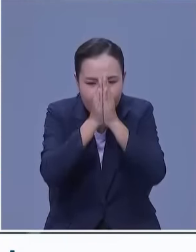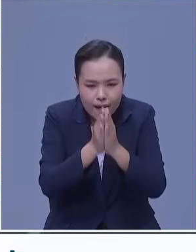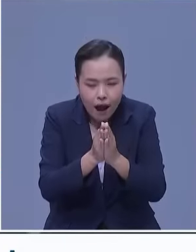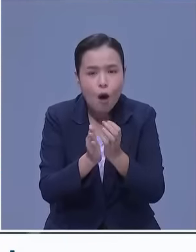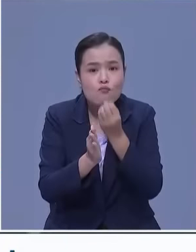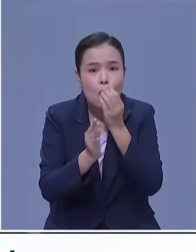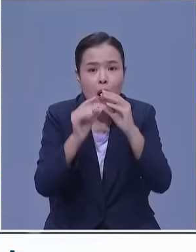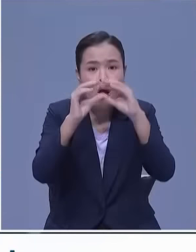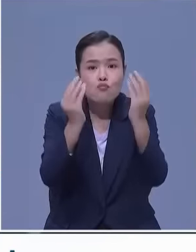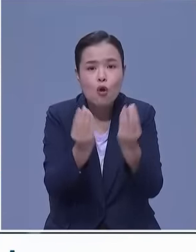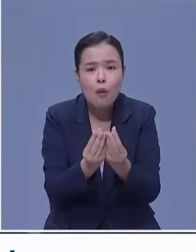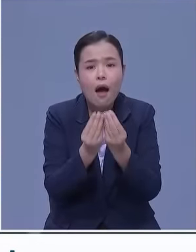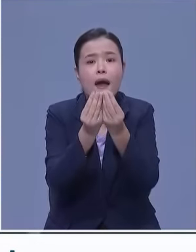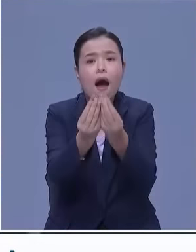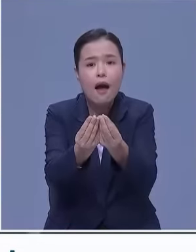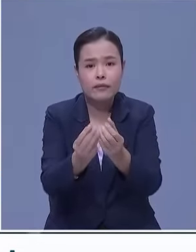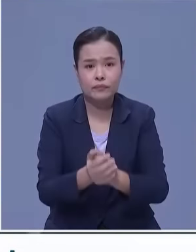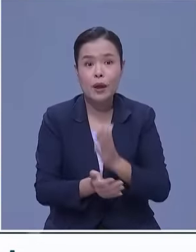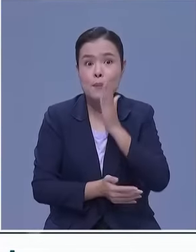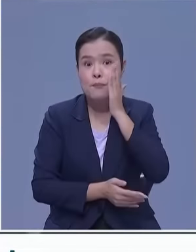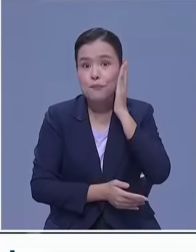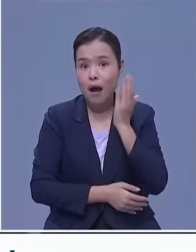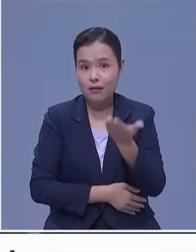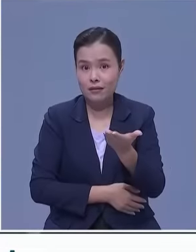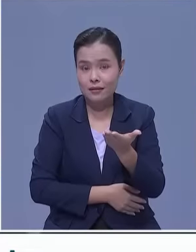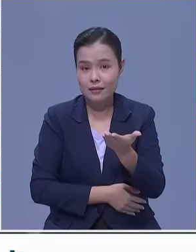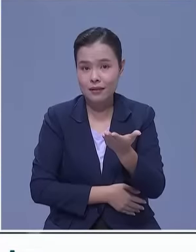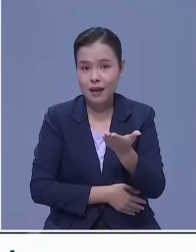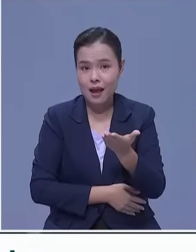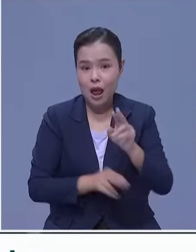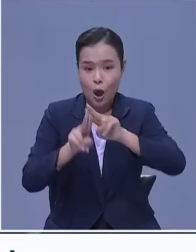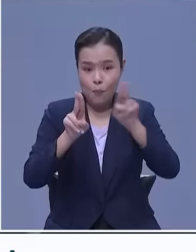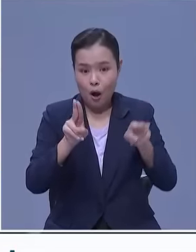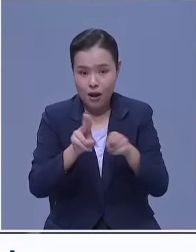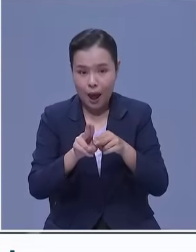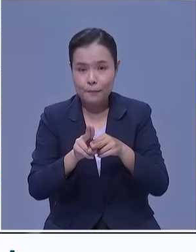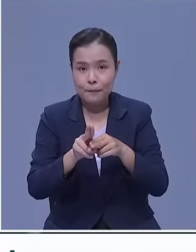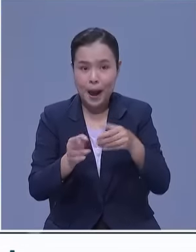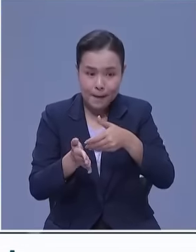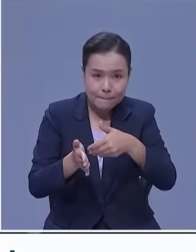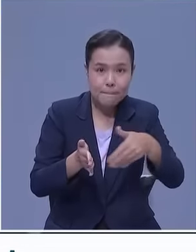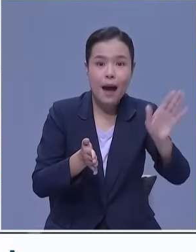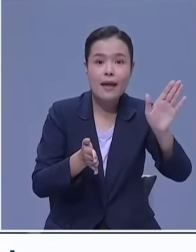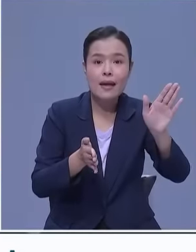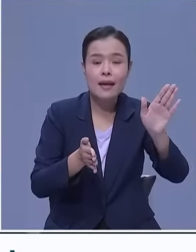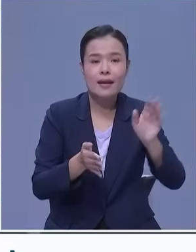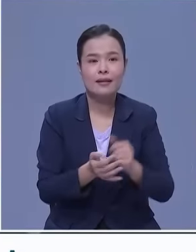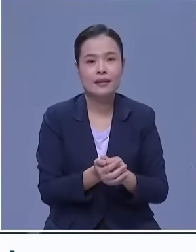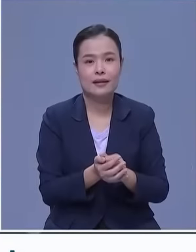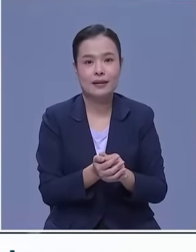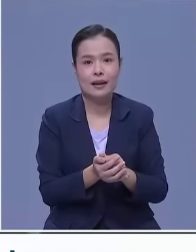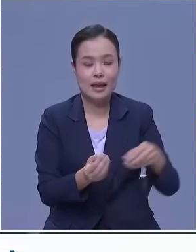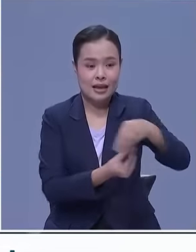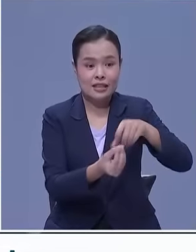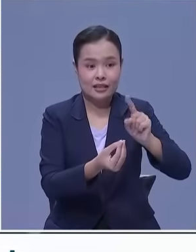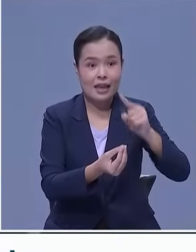ยอันเบลเลอร์เลยให้ ถ้าจําได้เนี่ยผู้กองธรรมนัทเองเคยออกจากพลังประชารัฐไปแล้วรอบนึง พรรคเศรษฐกิจใหม่ เศรษฐกิจ ไทยเศรษฐกิ